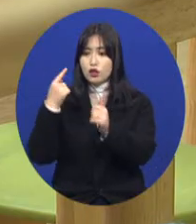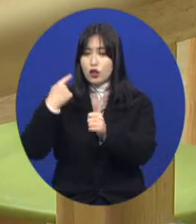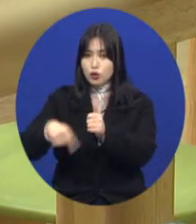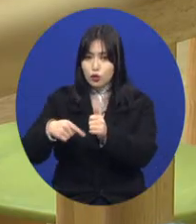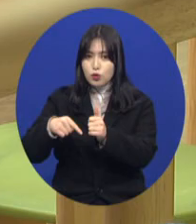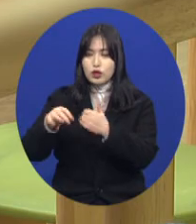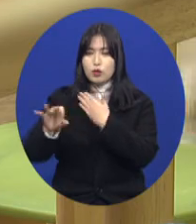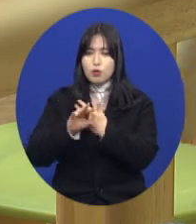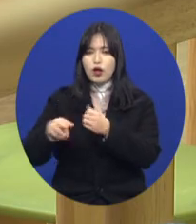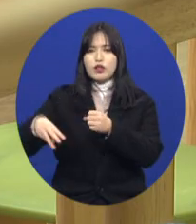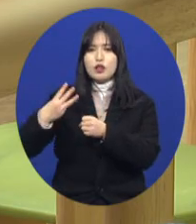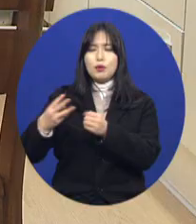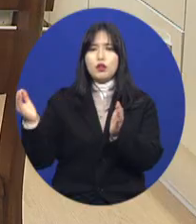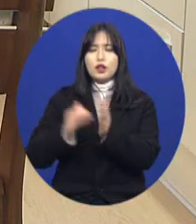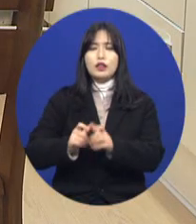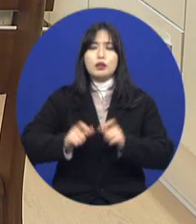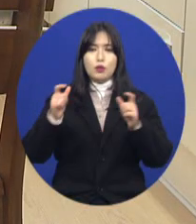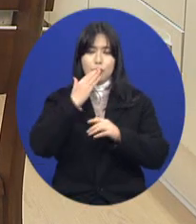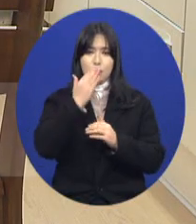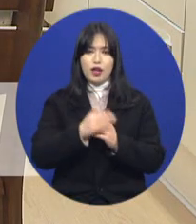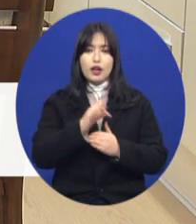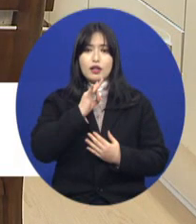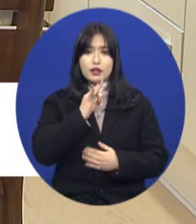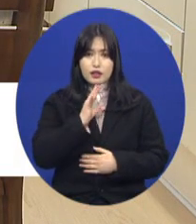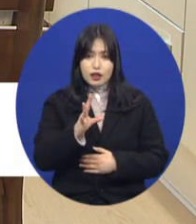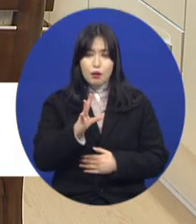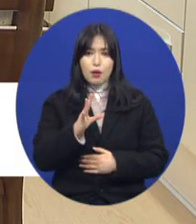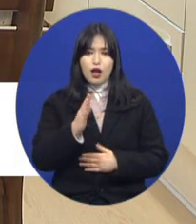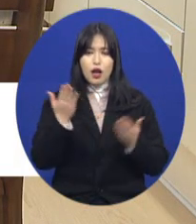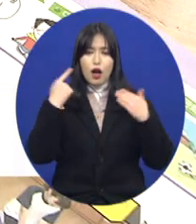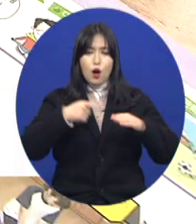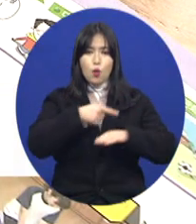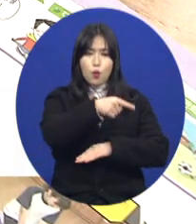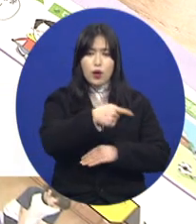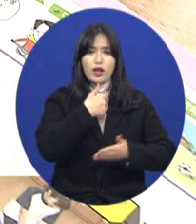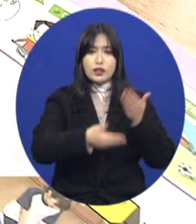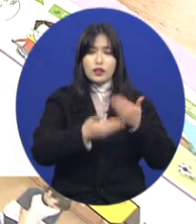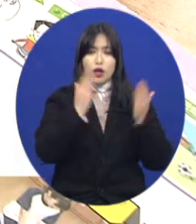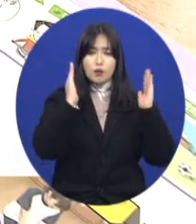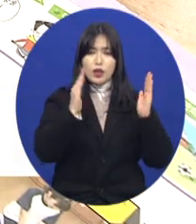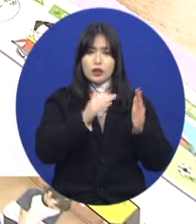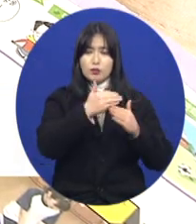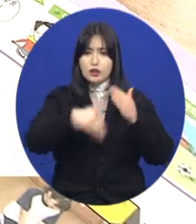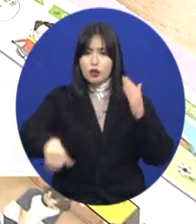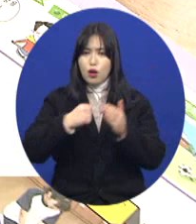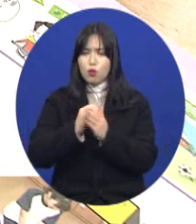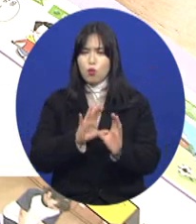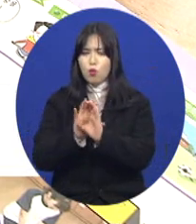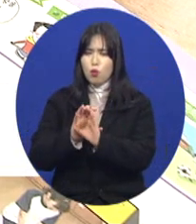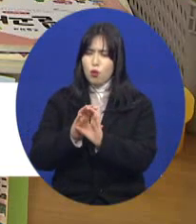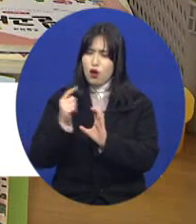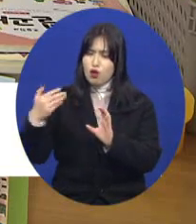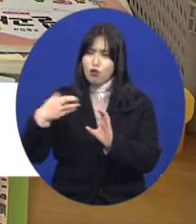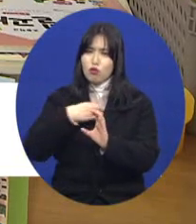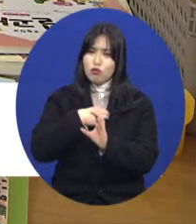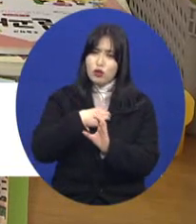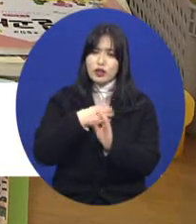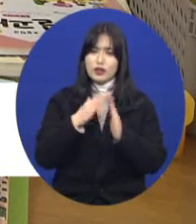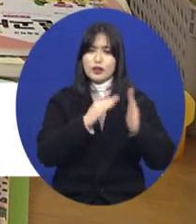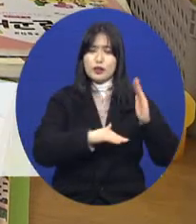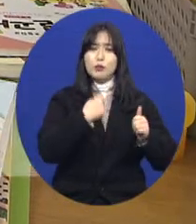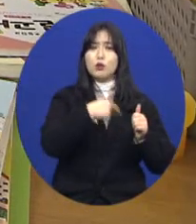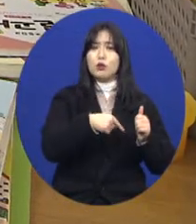3학년까지 확대됩니다 가만 교회 체험학습 을 제외하고 코로나 2구를 우리 1 가정학습 인 경우